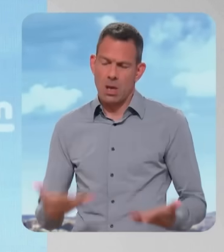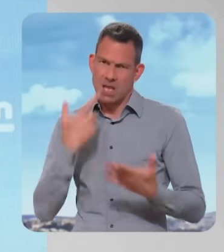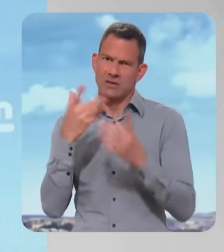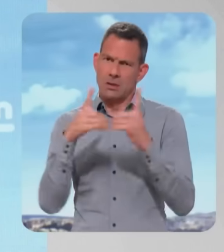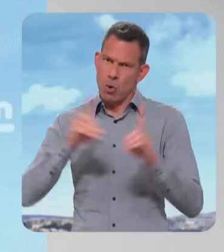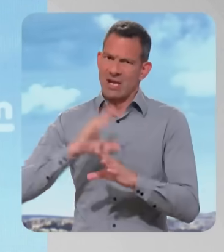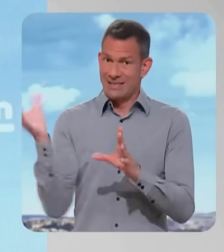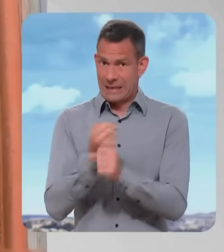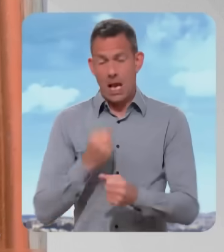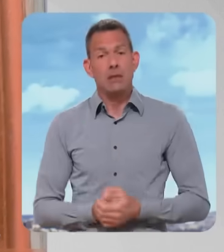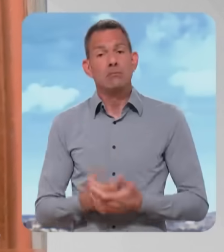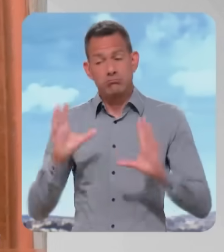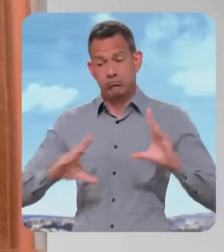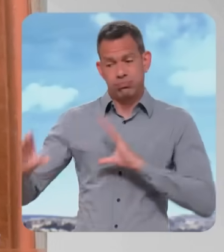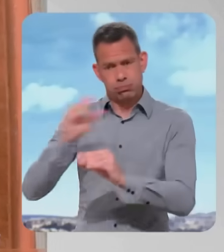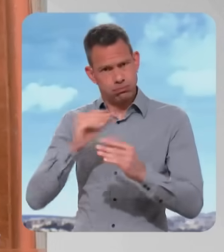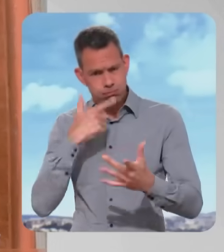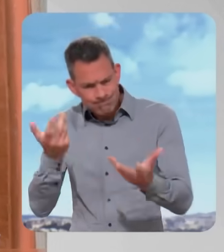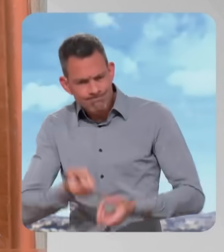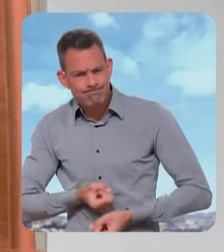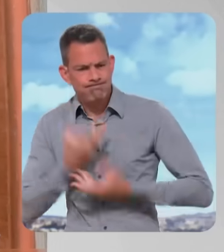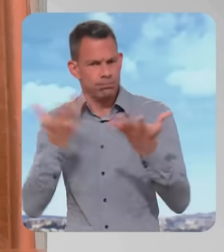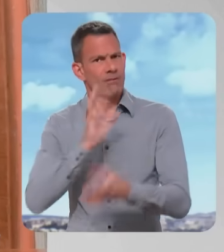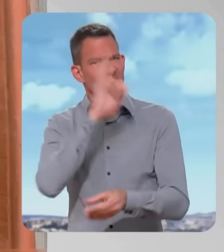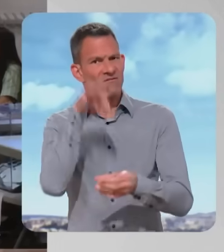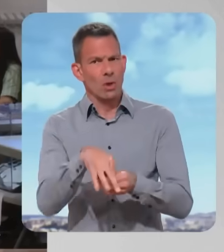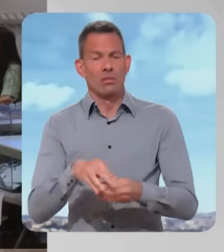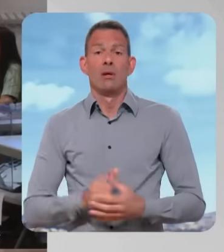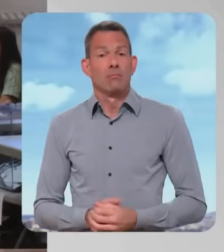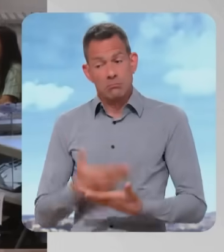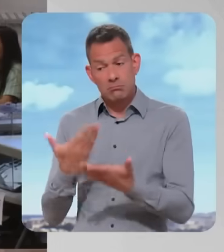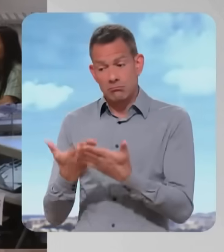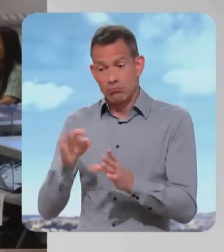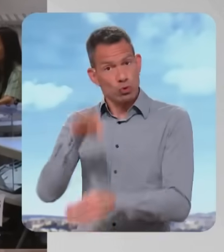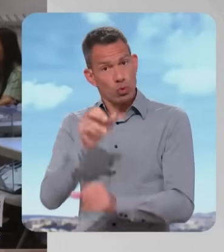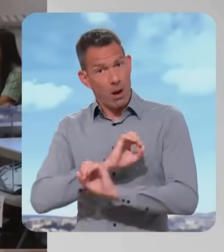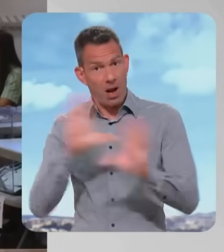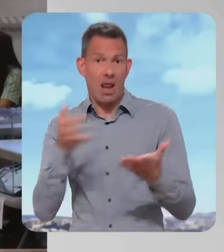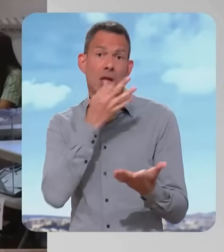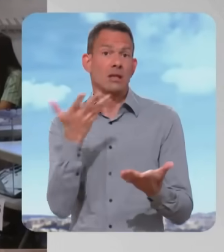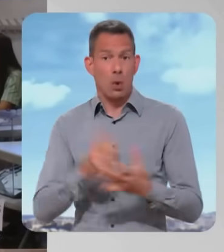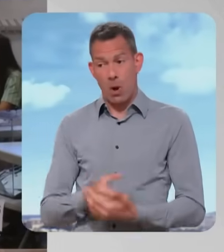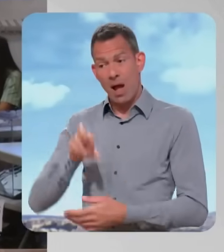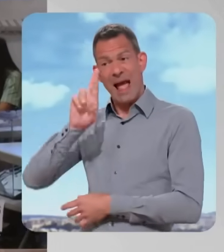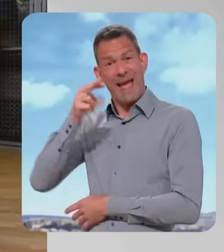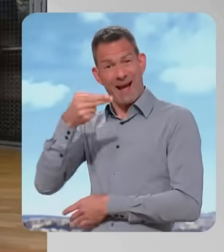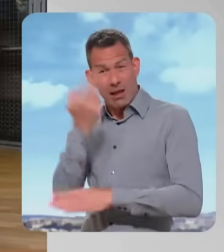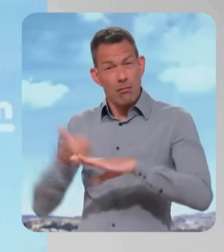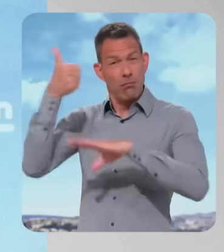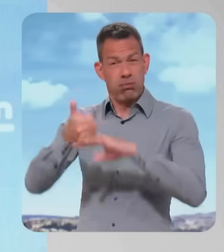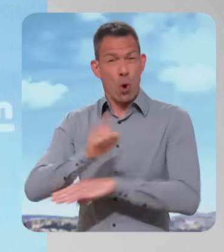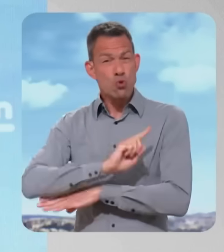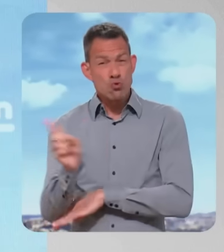démocratie nos concitoyens ont exprimé un choix ce choix il est très clair pas le rassemblement national au pouvoir mais